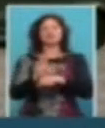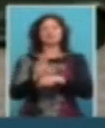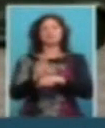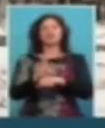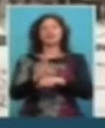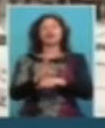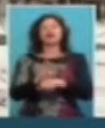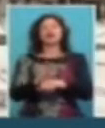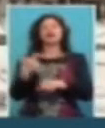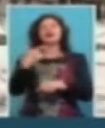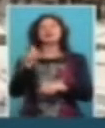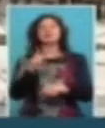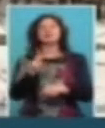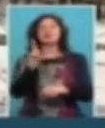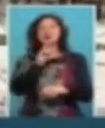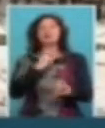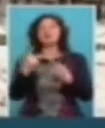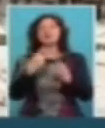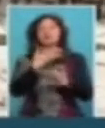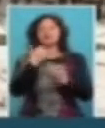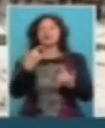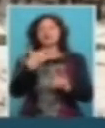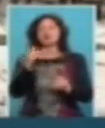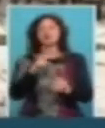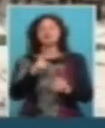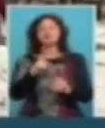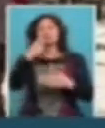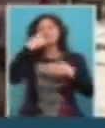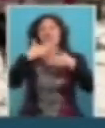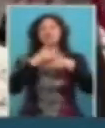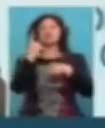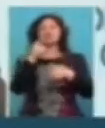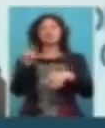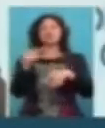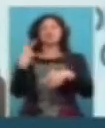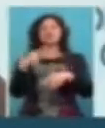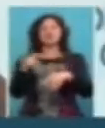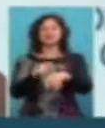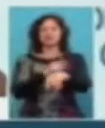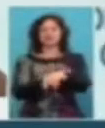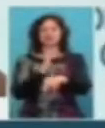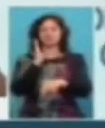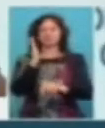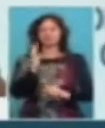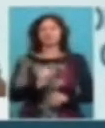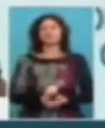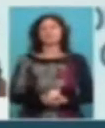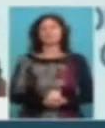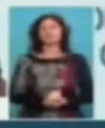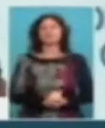құбырын 120 шақырым жерден тарту керек. Ал ауыз су мәселесі он шешімін табуда. С водом Ершовского водопровода